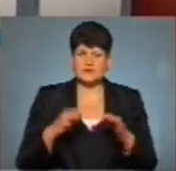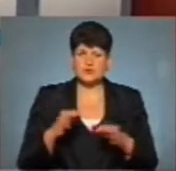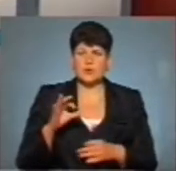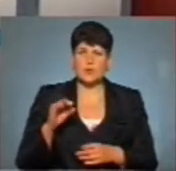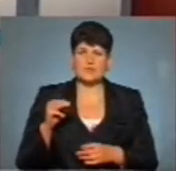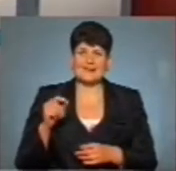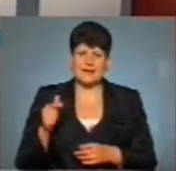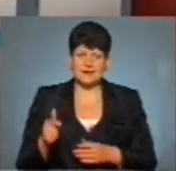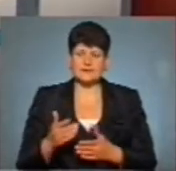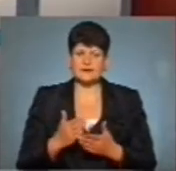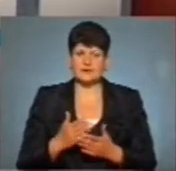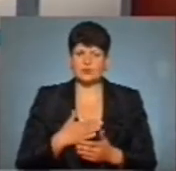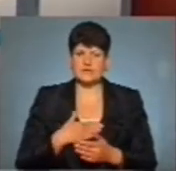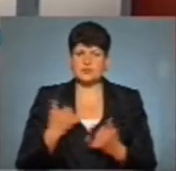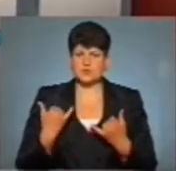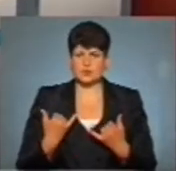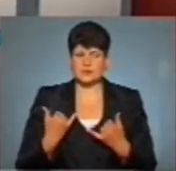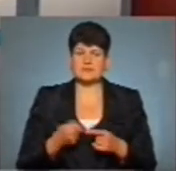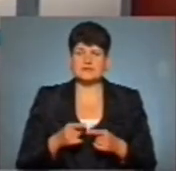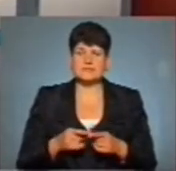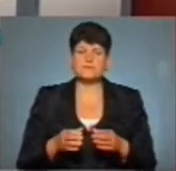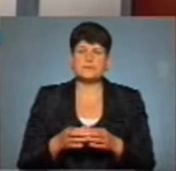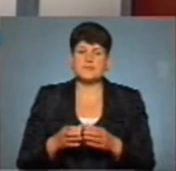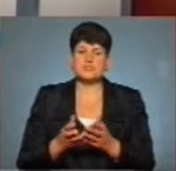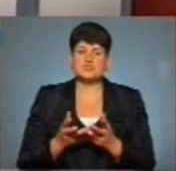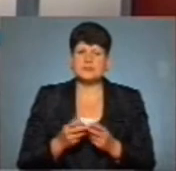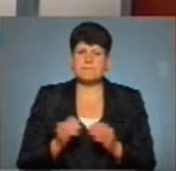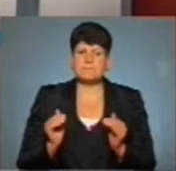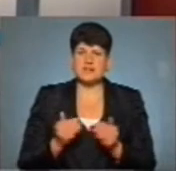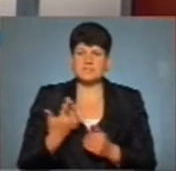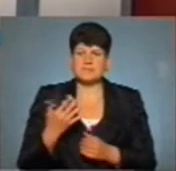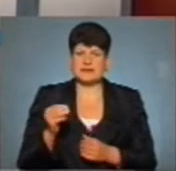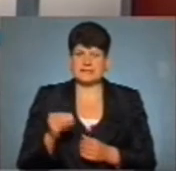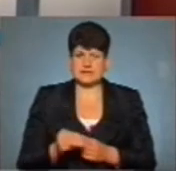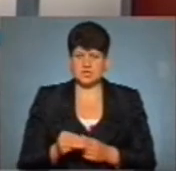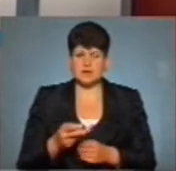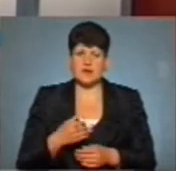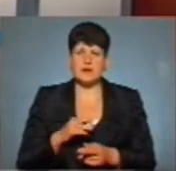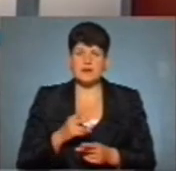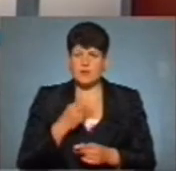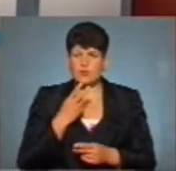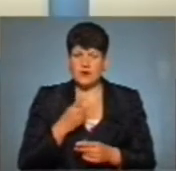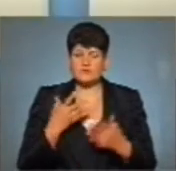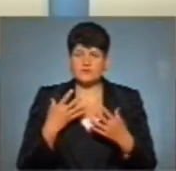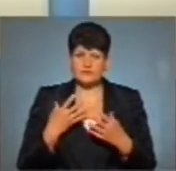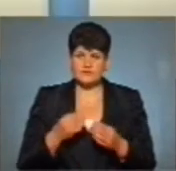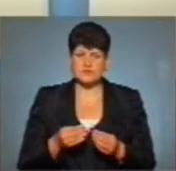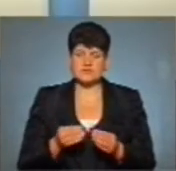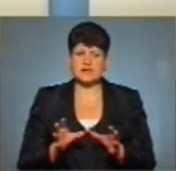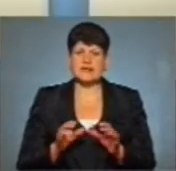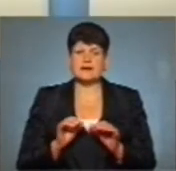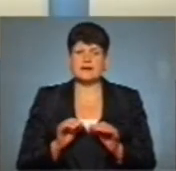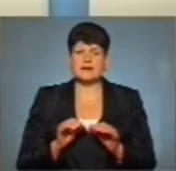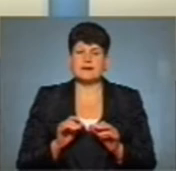нас діють на сьогодні, це громади з чисельністю менше 5000. Як показують вже от аналізи діяльності об'єднаних громад